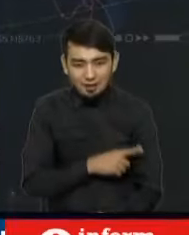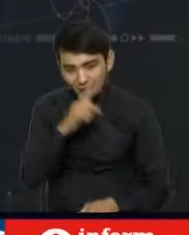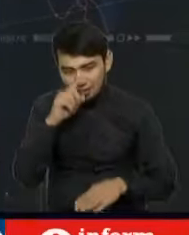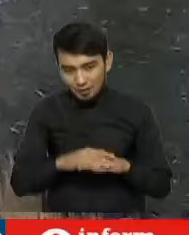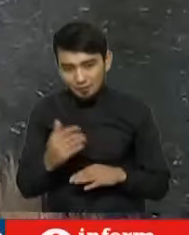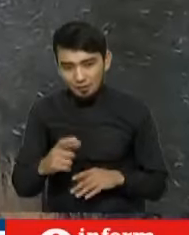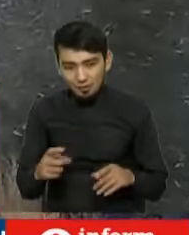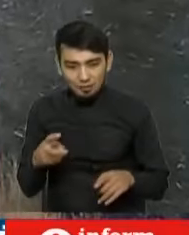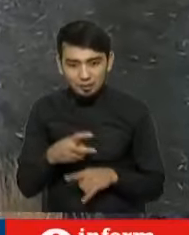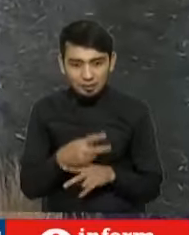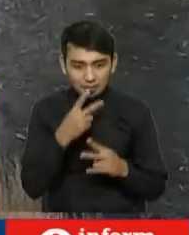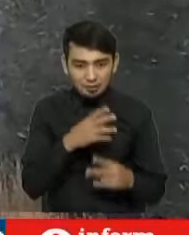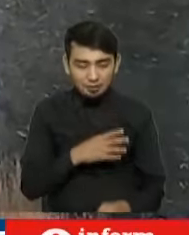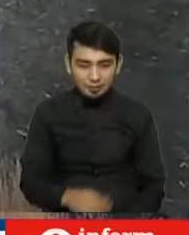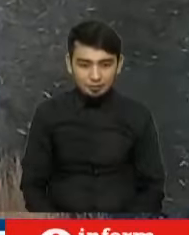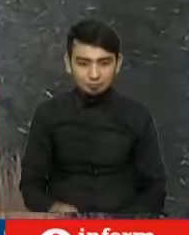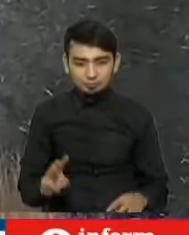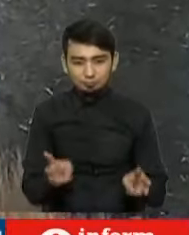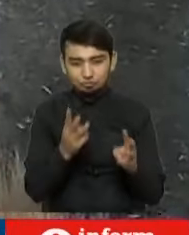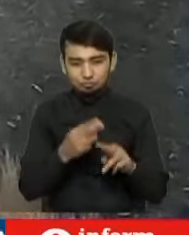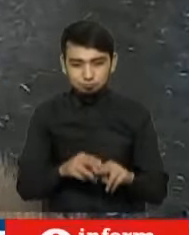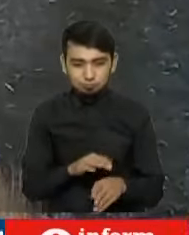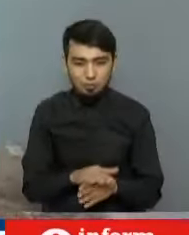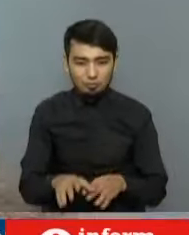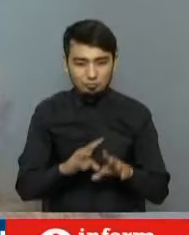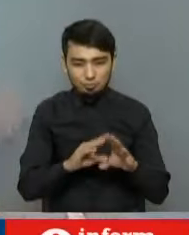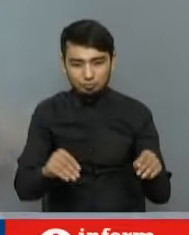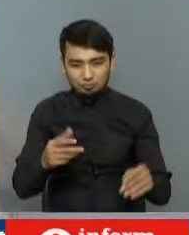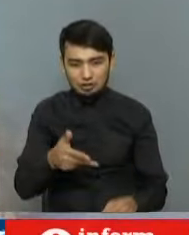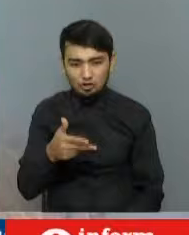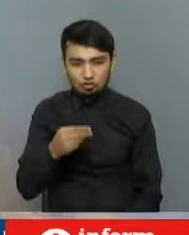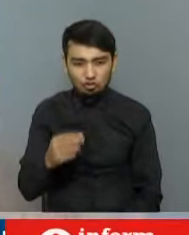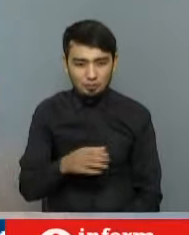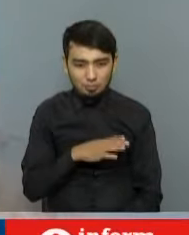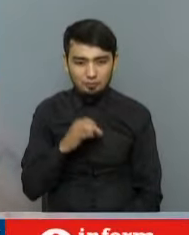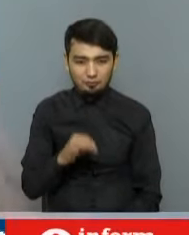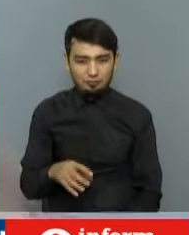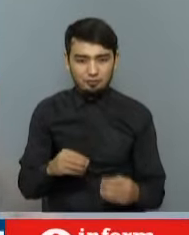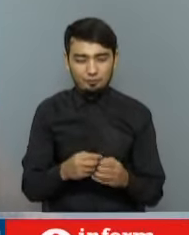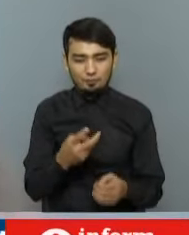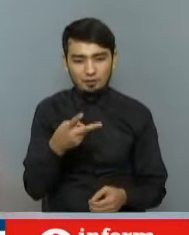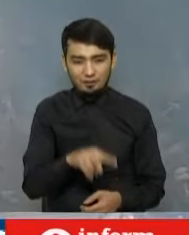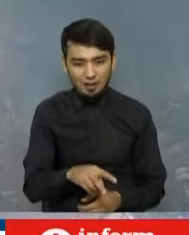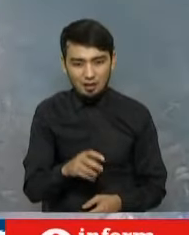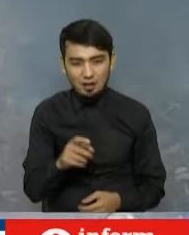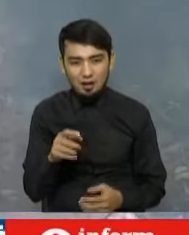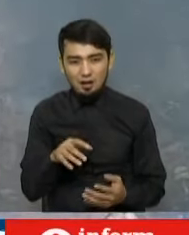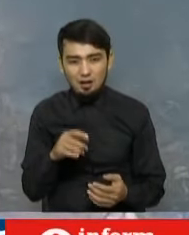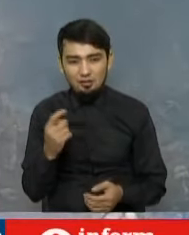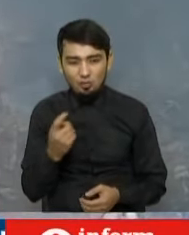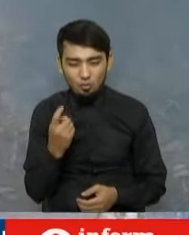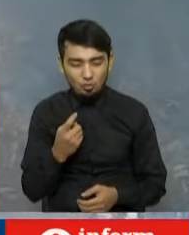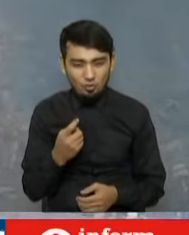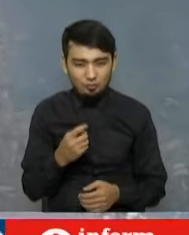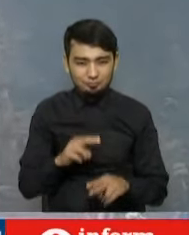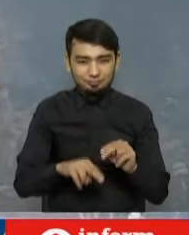акимата. Пожар был полностью потушен спустя 3,5 часа. Огонь уничтожил 2 хозпостройки. До жилых